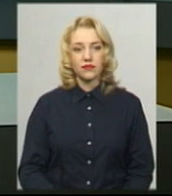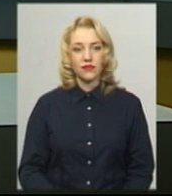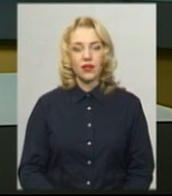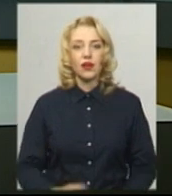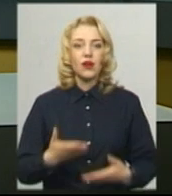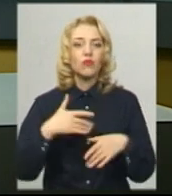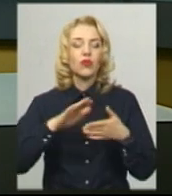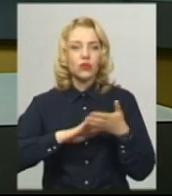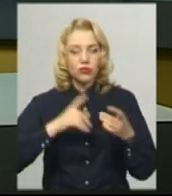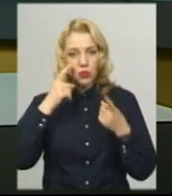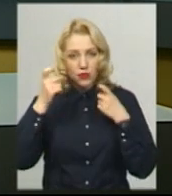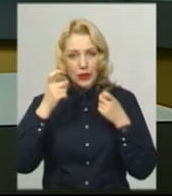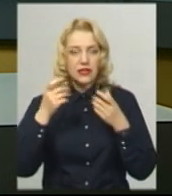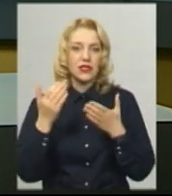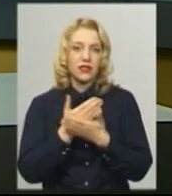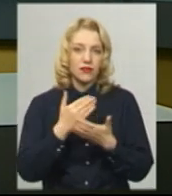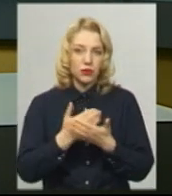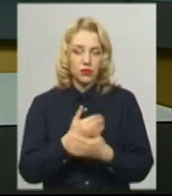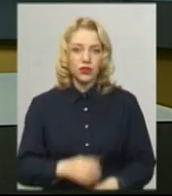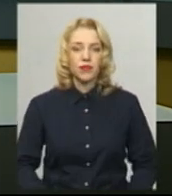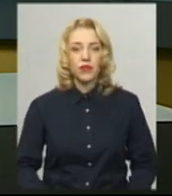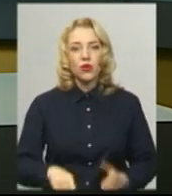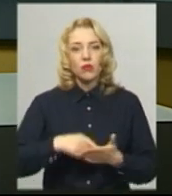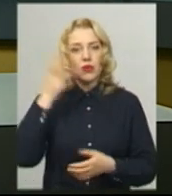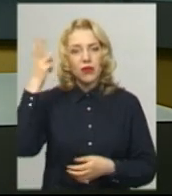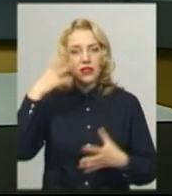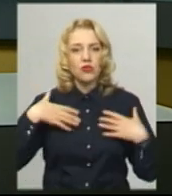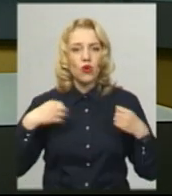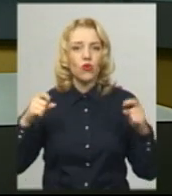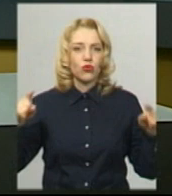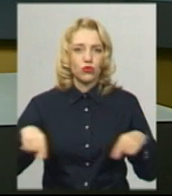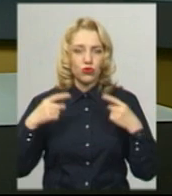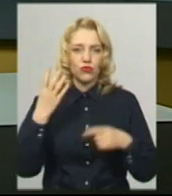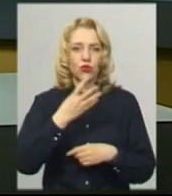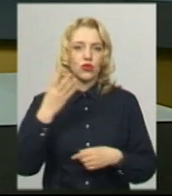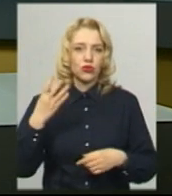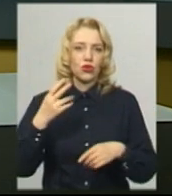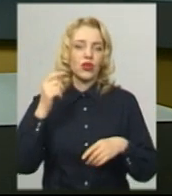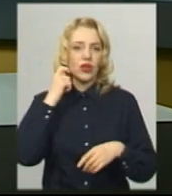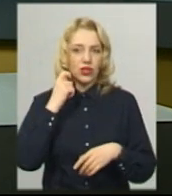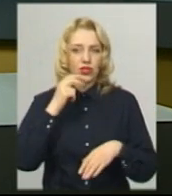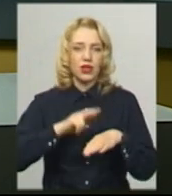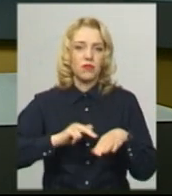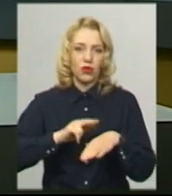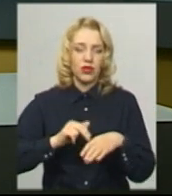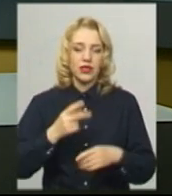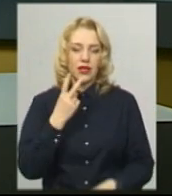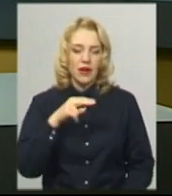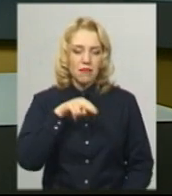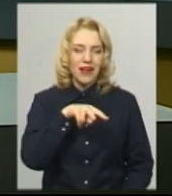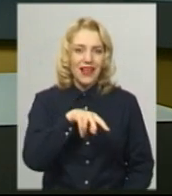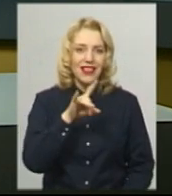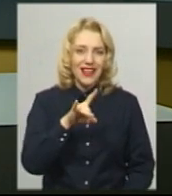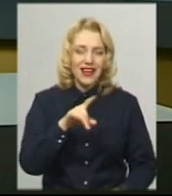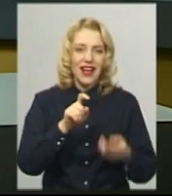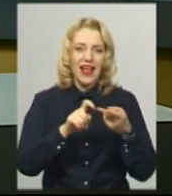Ми продовжимо інформаційний випуск. У Хмельницькому одужав 44-річний працівник поліції. Два поспіль ПЛР. Аналізи